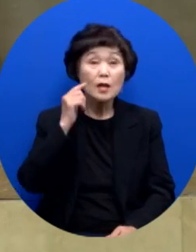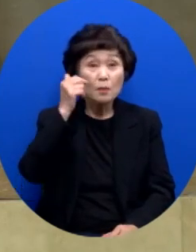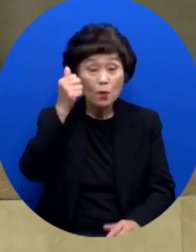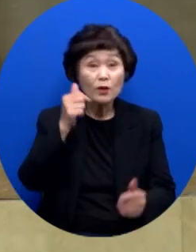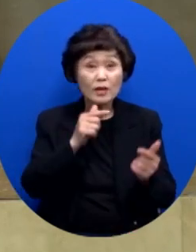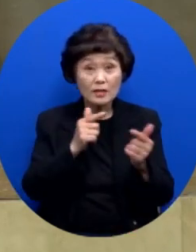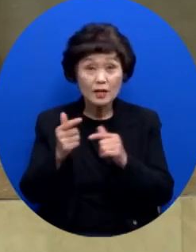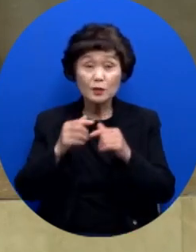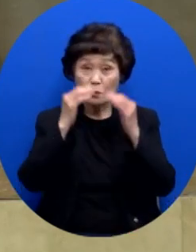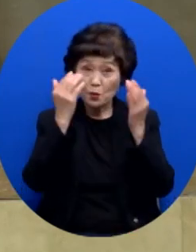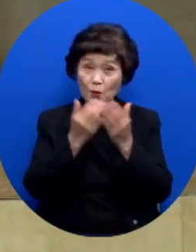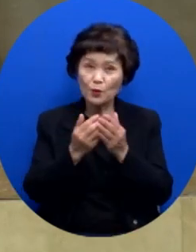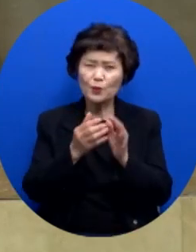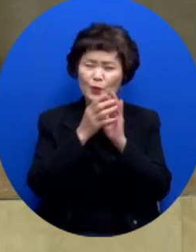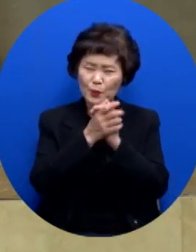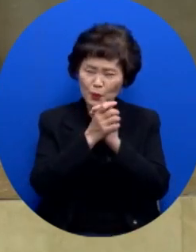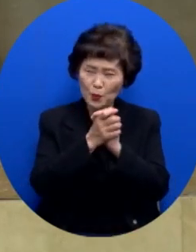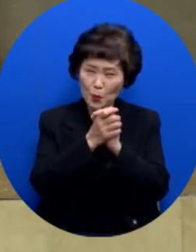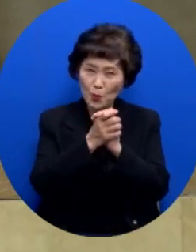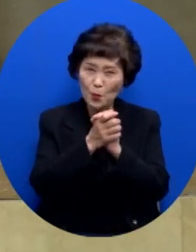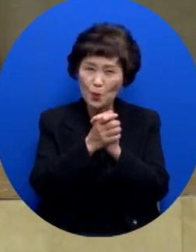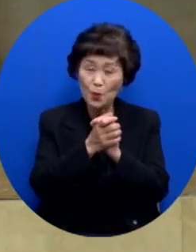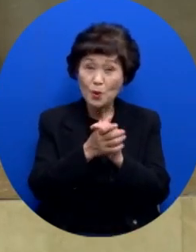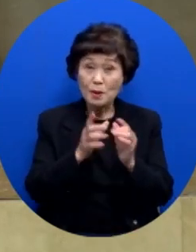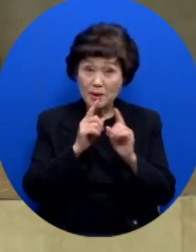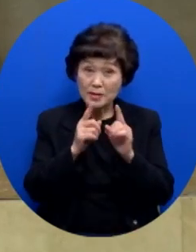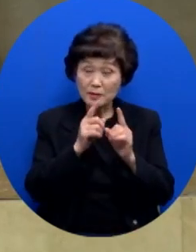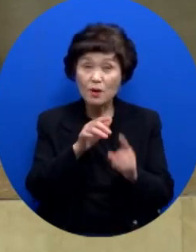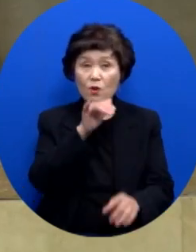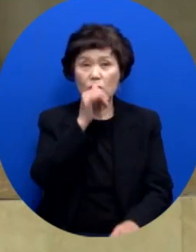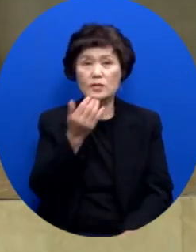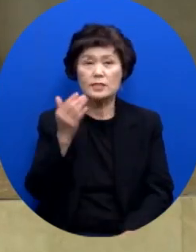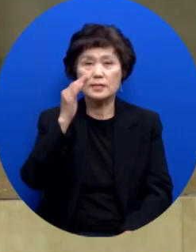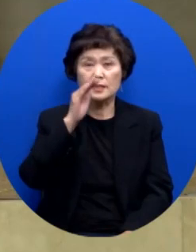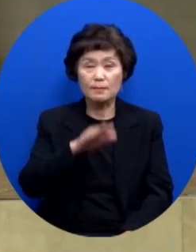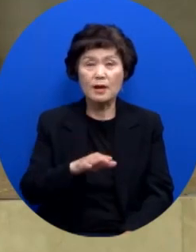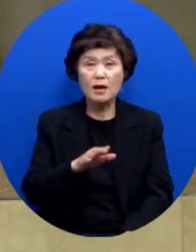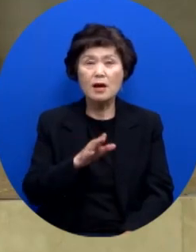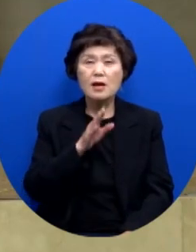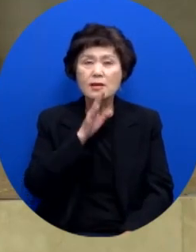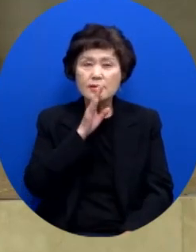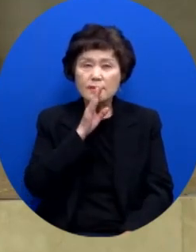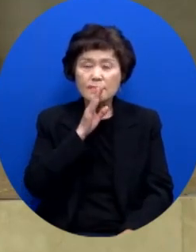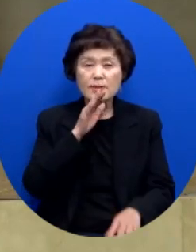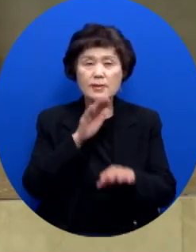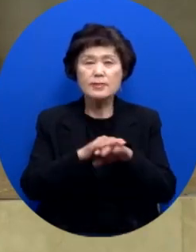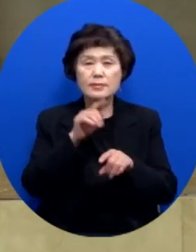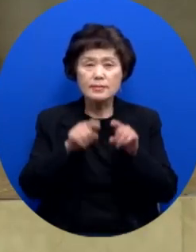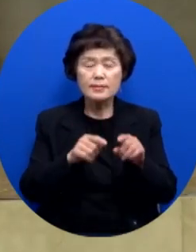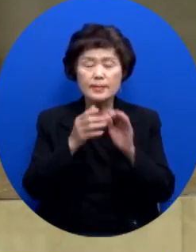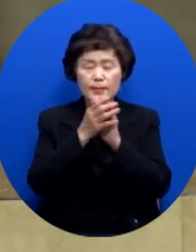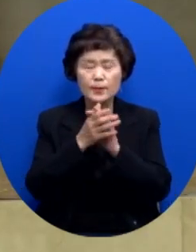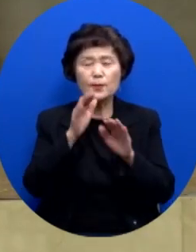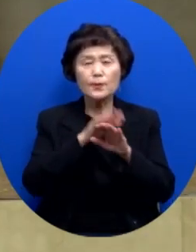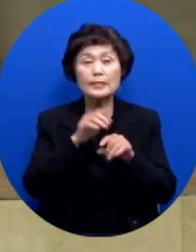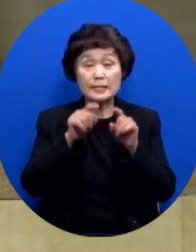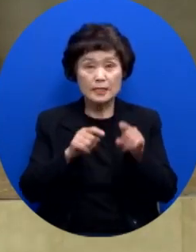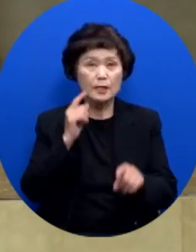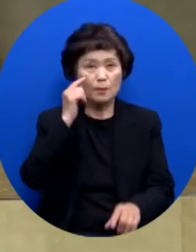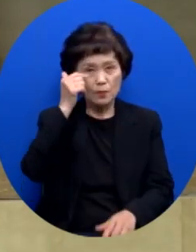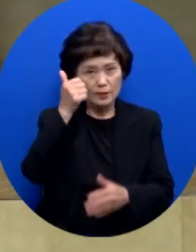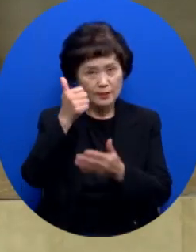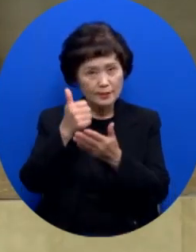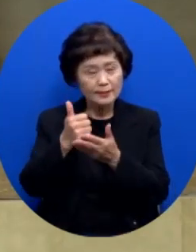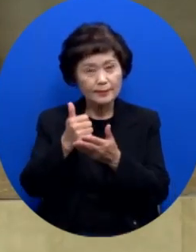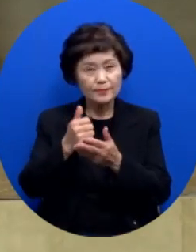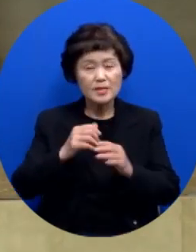다 기도 강조하겠지만 실제로 기도로 사시는 것은 쉽지 않은 일이거든요. 그런데